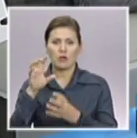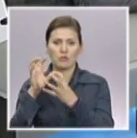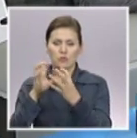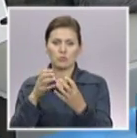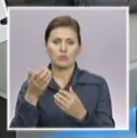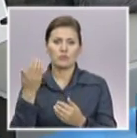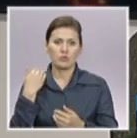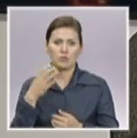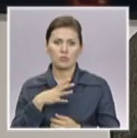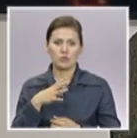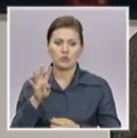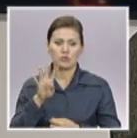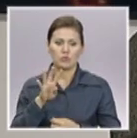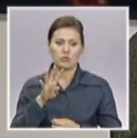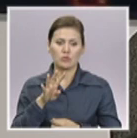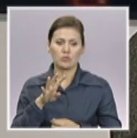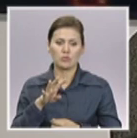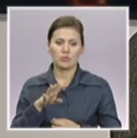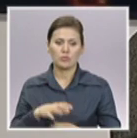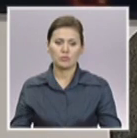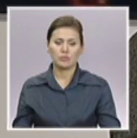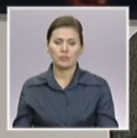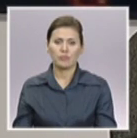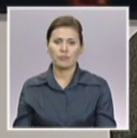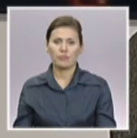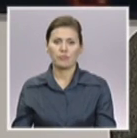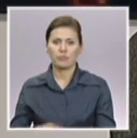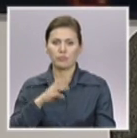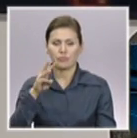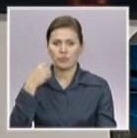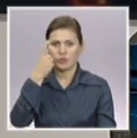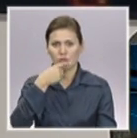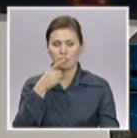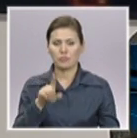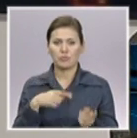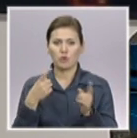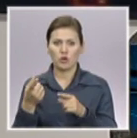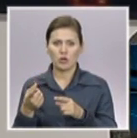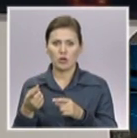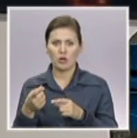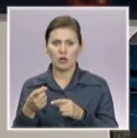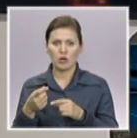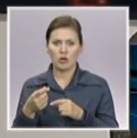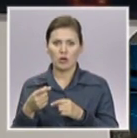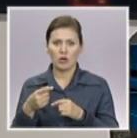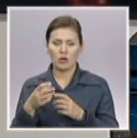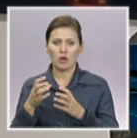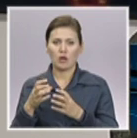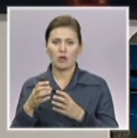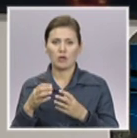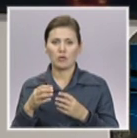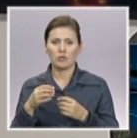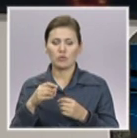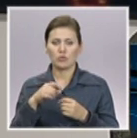нас 4-й маршрут обслуживался частным перевозчиком ТО автобусный парк